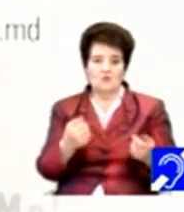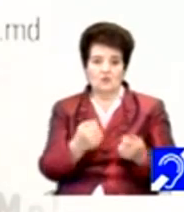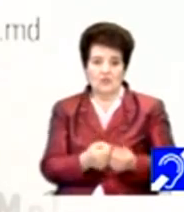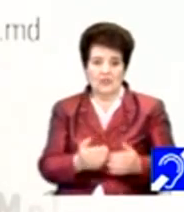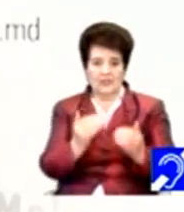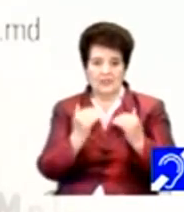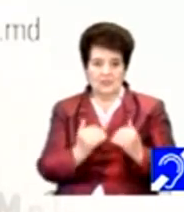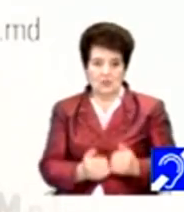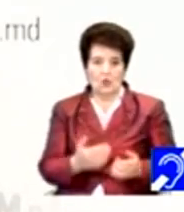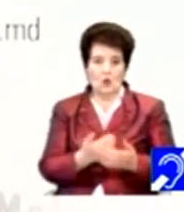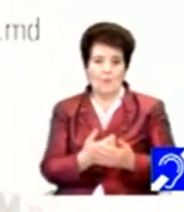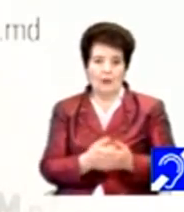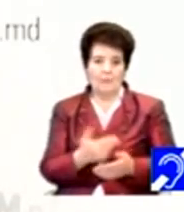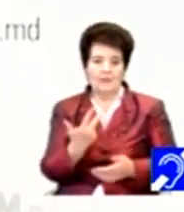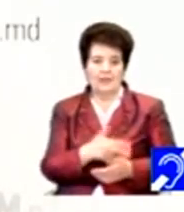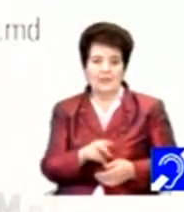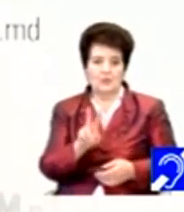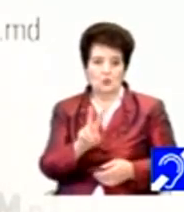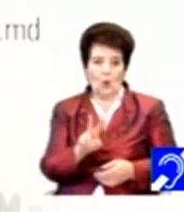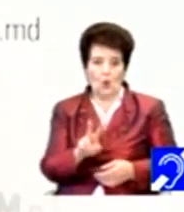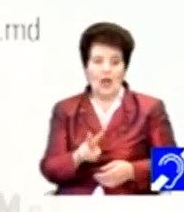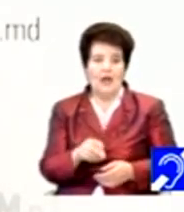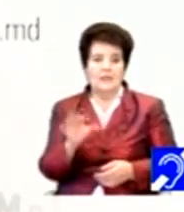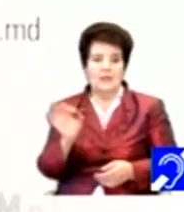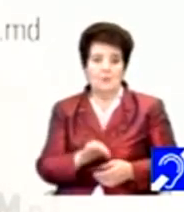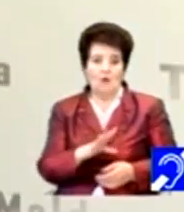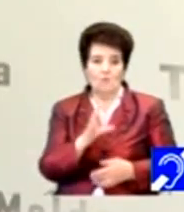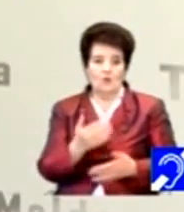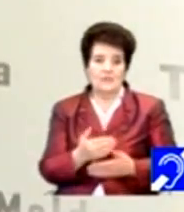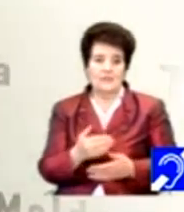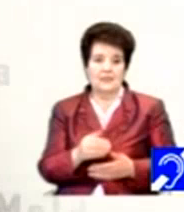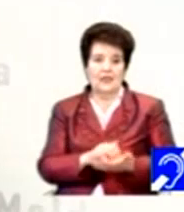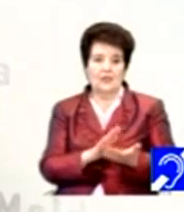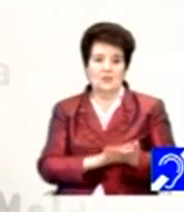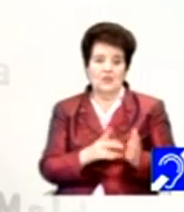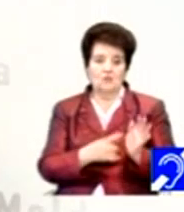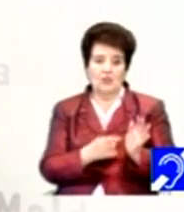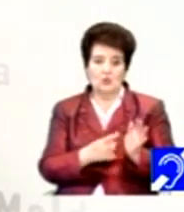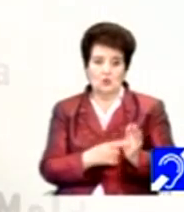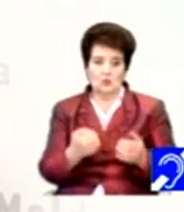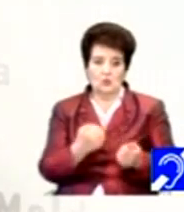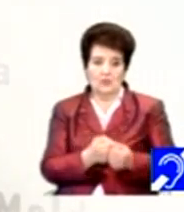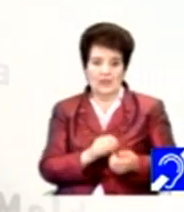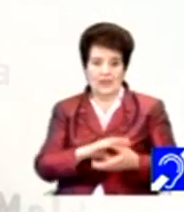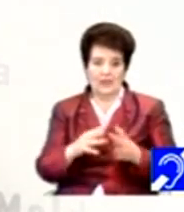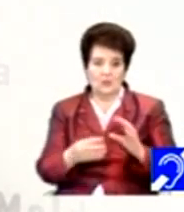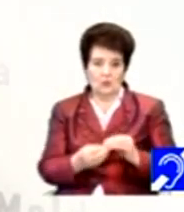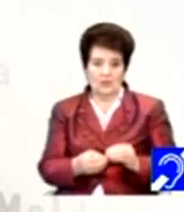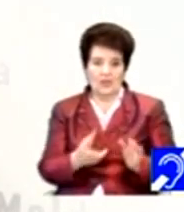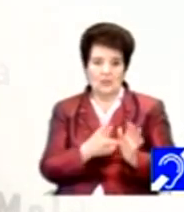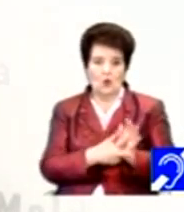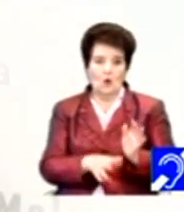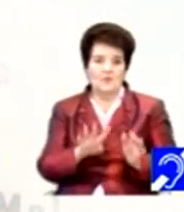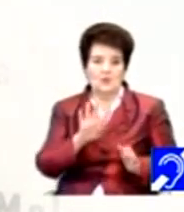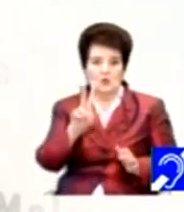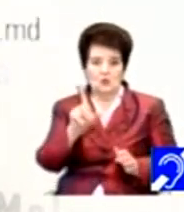în descreștere cu aproape 32%. Au fost înregistrate circa 600 de accidente, în rezultatul cărora